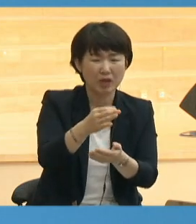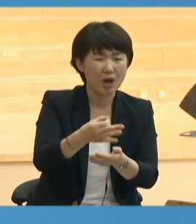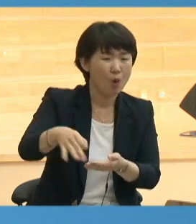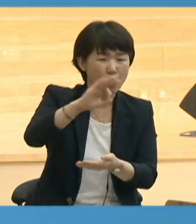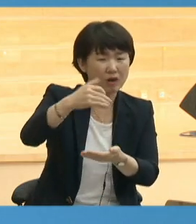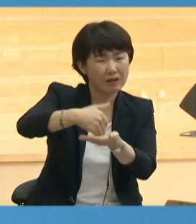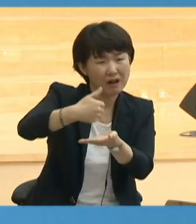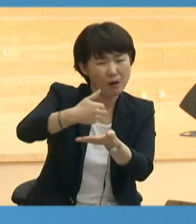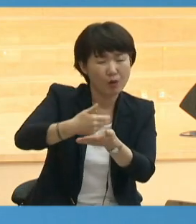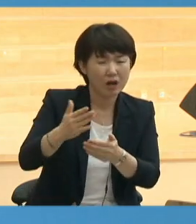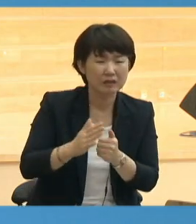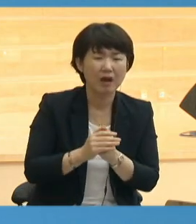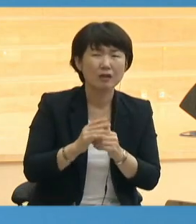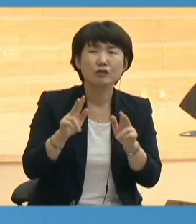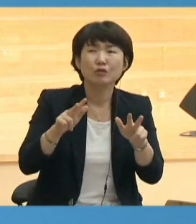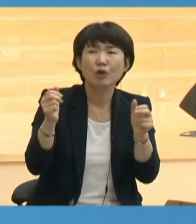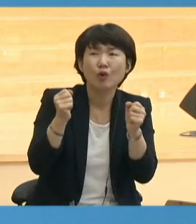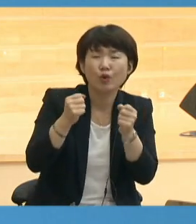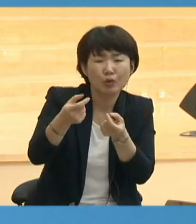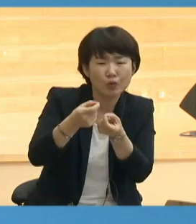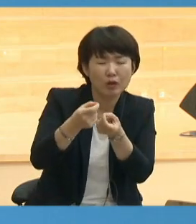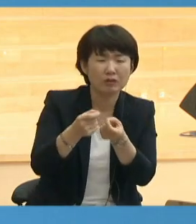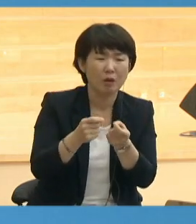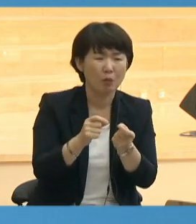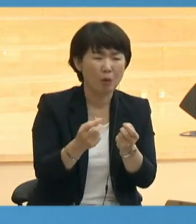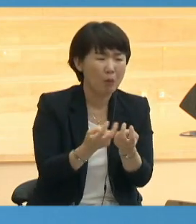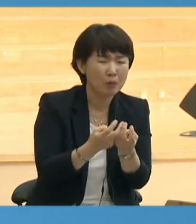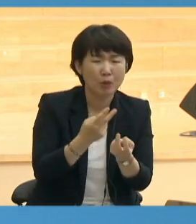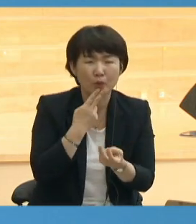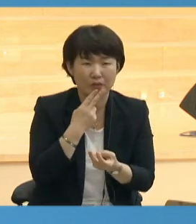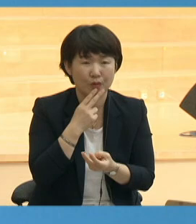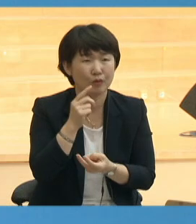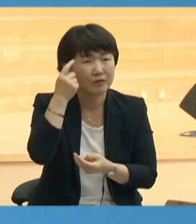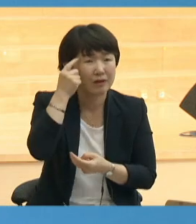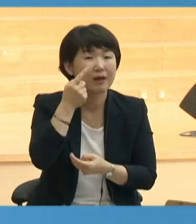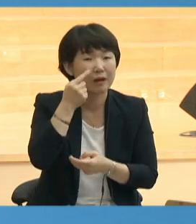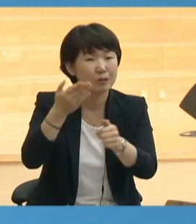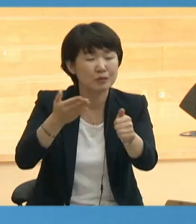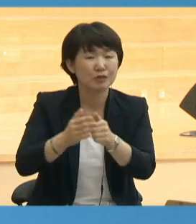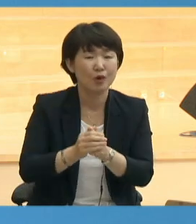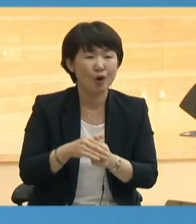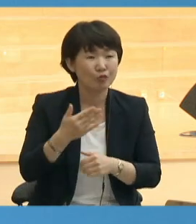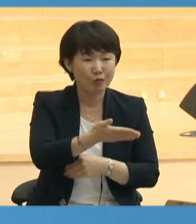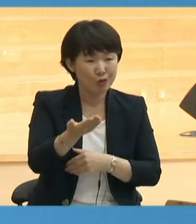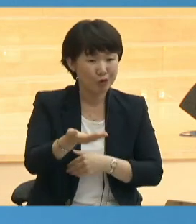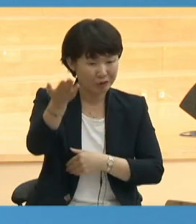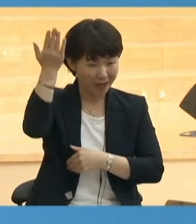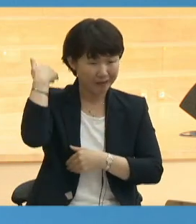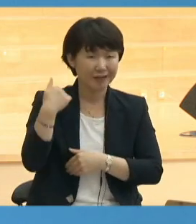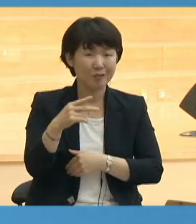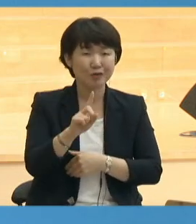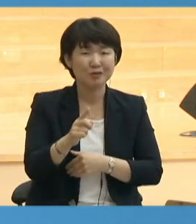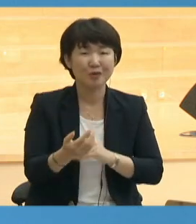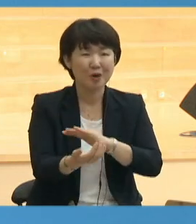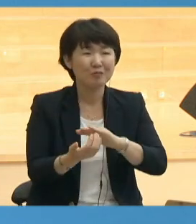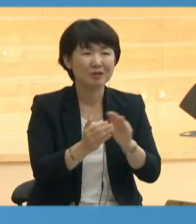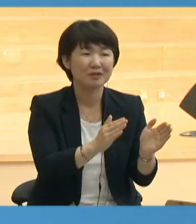대책이 없다 그렇게 말하며 야 그건 생각해 보십시다 우리는 뭐 이제 의원 죄로 대책 있었나요